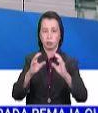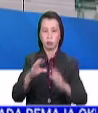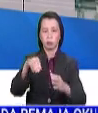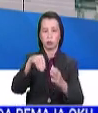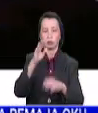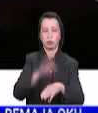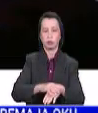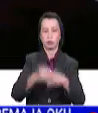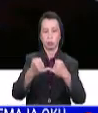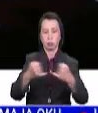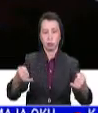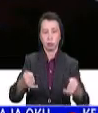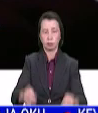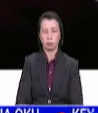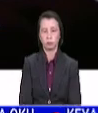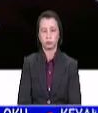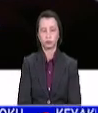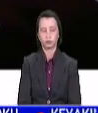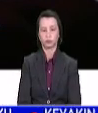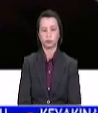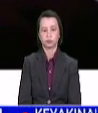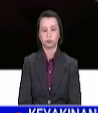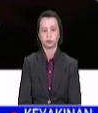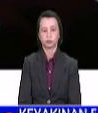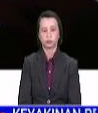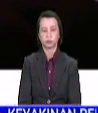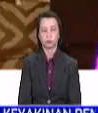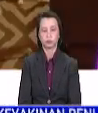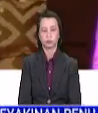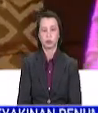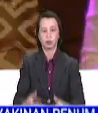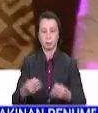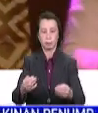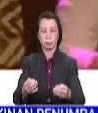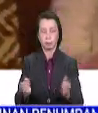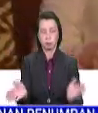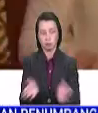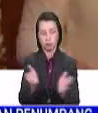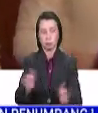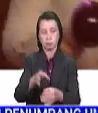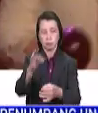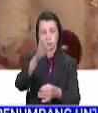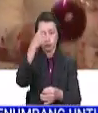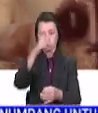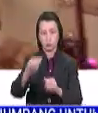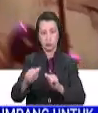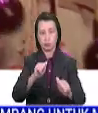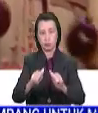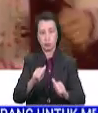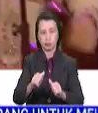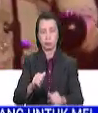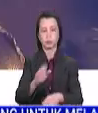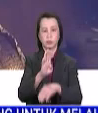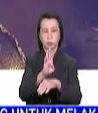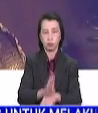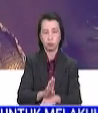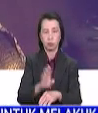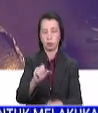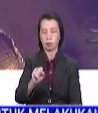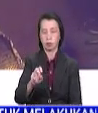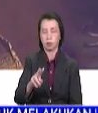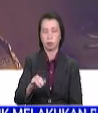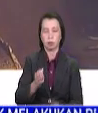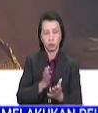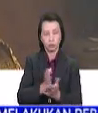dalam saya Iya secara tidak langsung memberi suntikan Semangat kepada penggiat seni dan budaya untuk